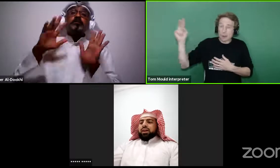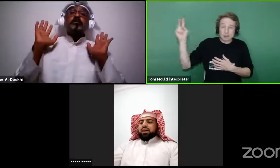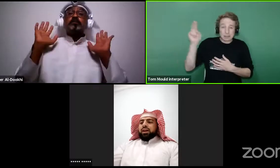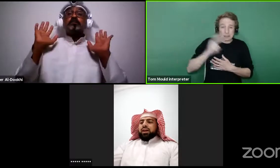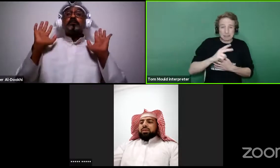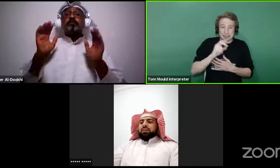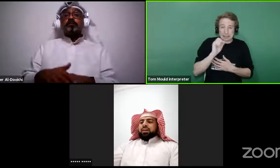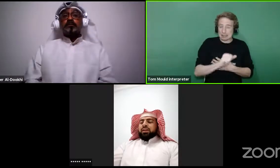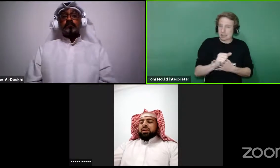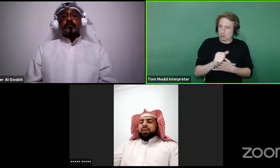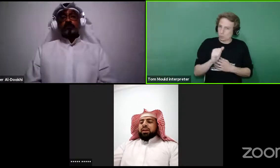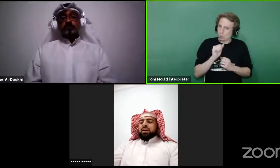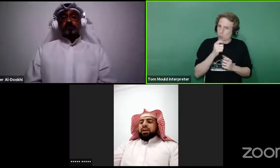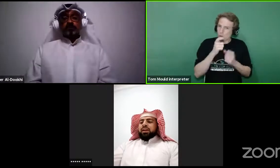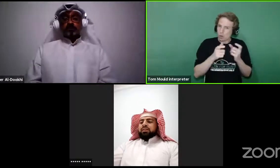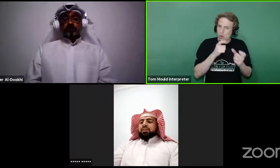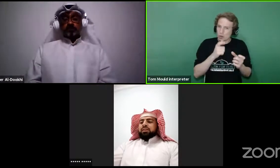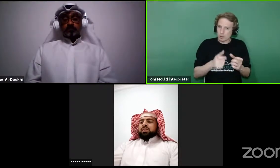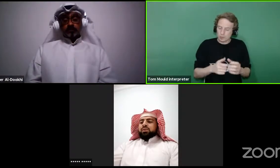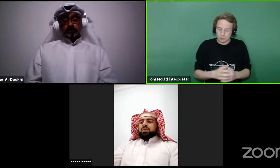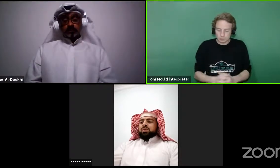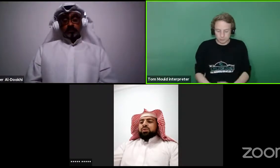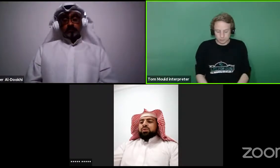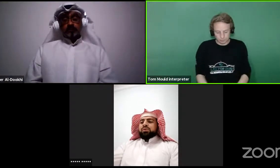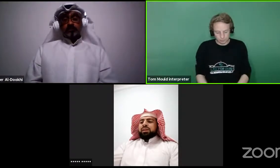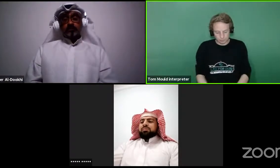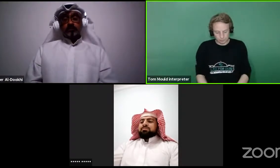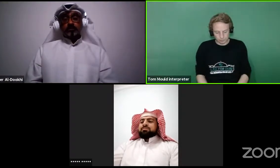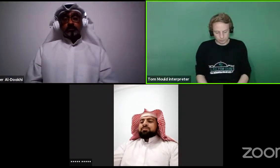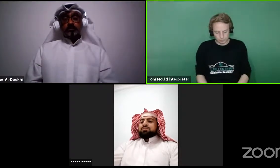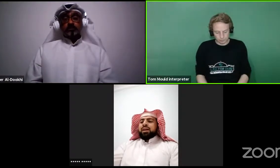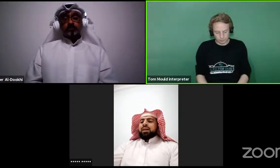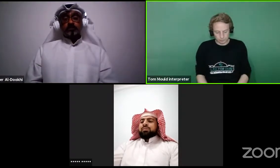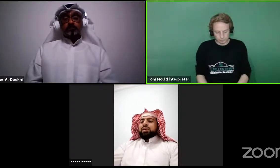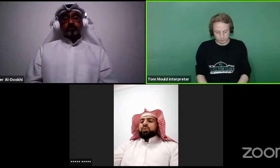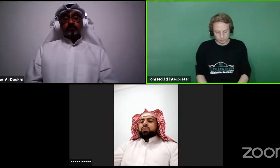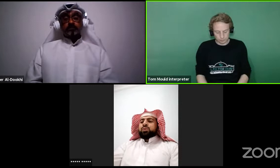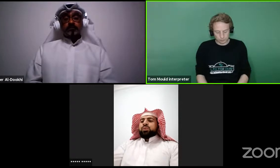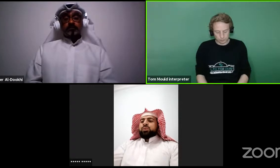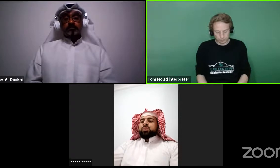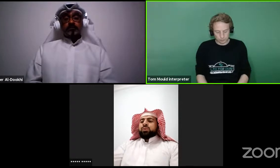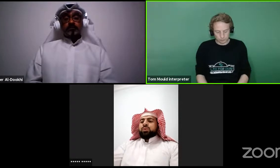وقال يا بني لا تدخلوا من باب